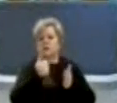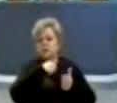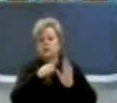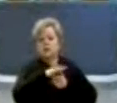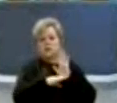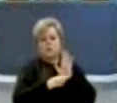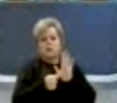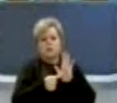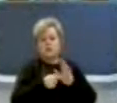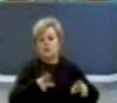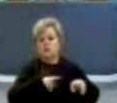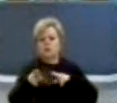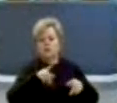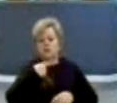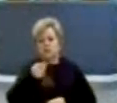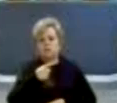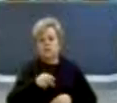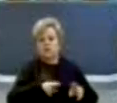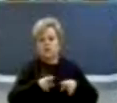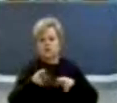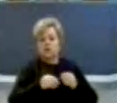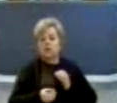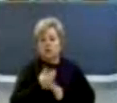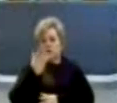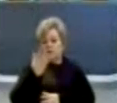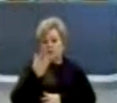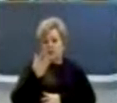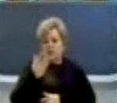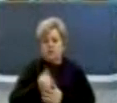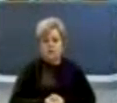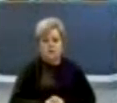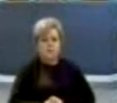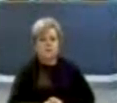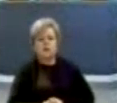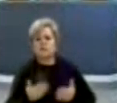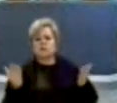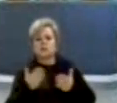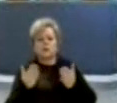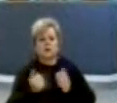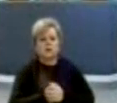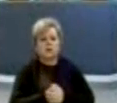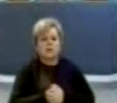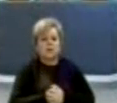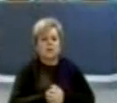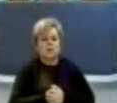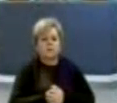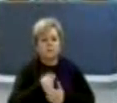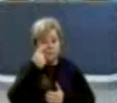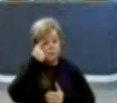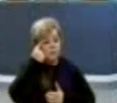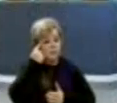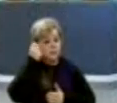ligjit për gjykatat thuhet që gjykatat themelore ose në gjykatat themelore, në cilin do prej gjykatave themelore në territorin e Republikës